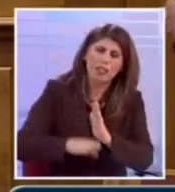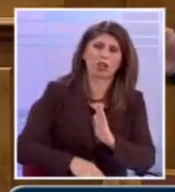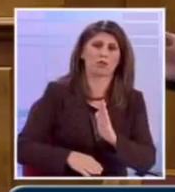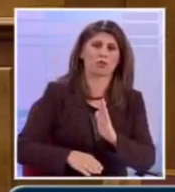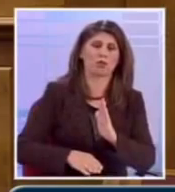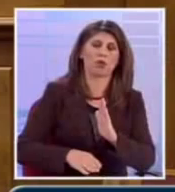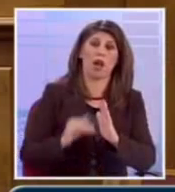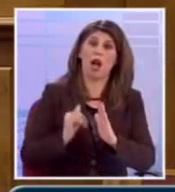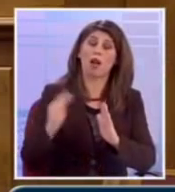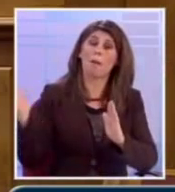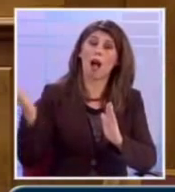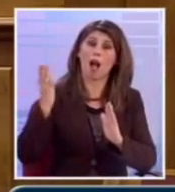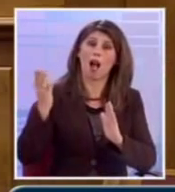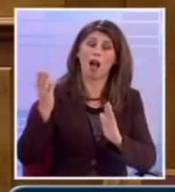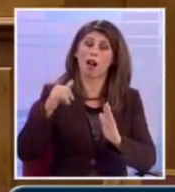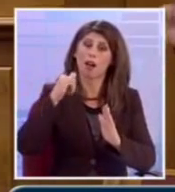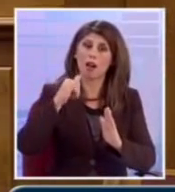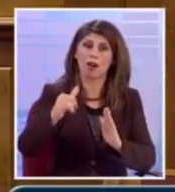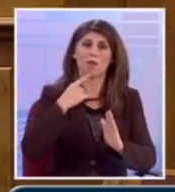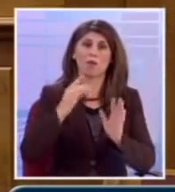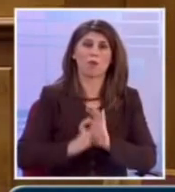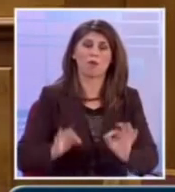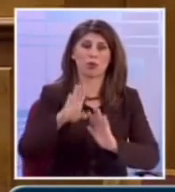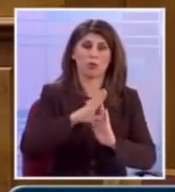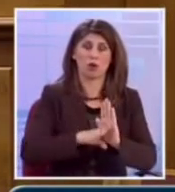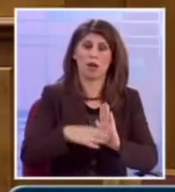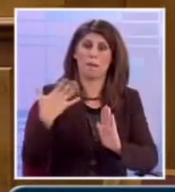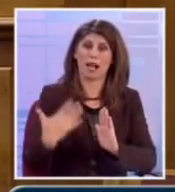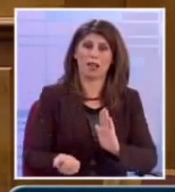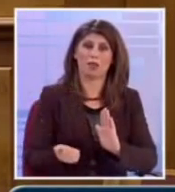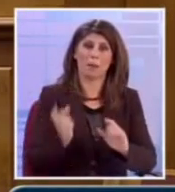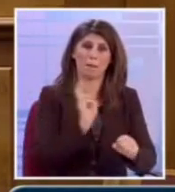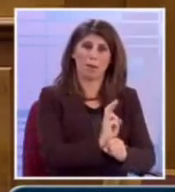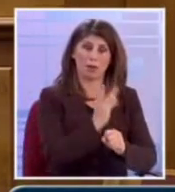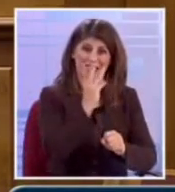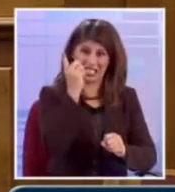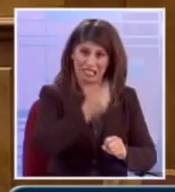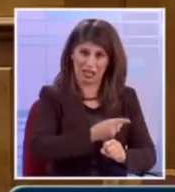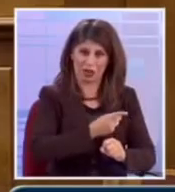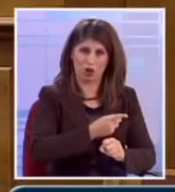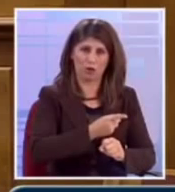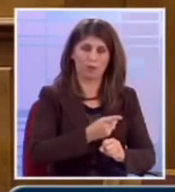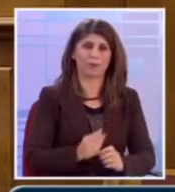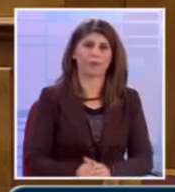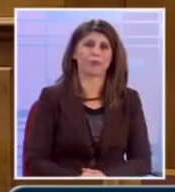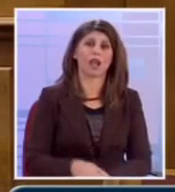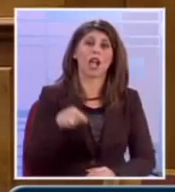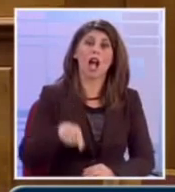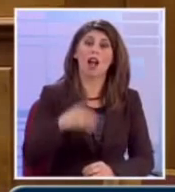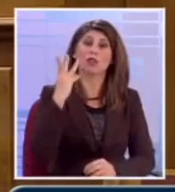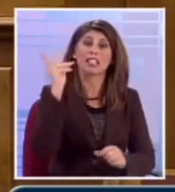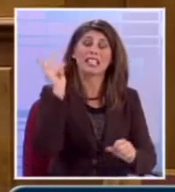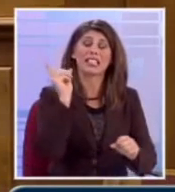ακόμα και αν διαρκώς, όπως προβλέπει το πρόγραμμα, έχουμε πλεόνασμα 3%. Αυτό το